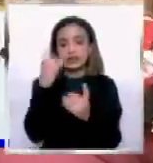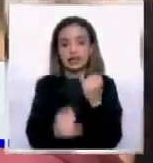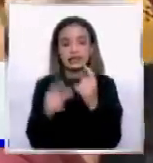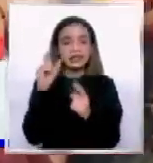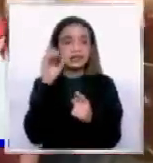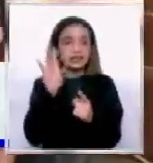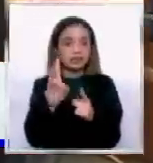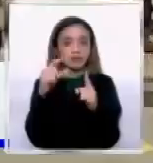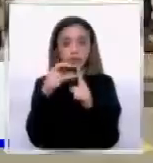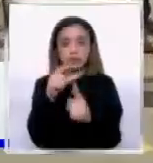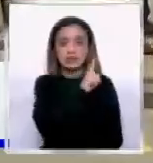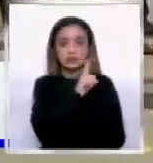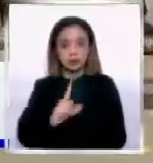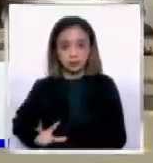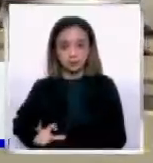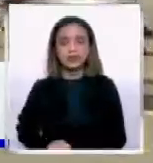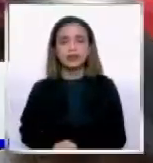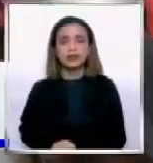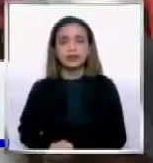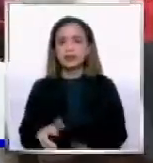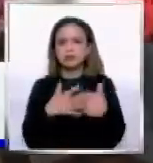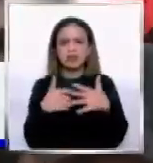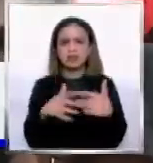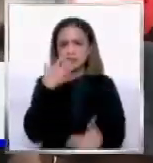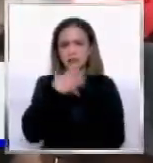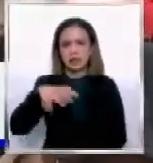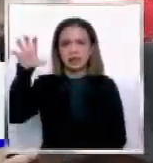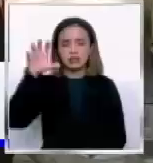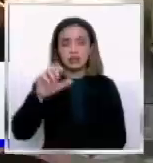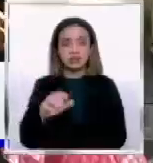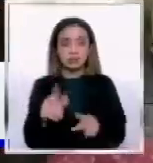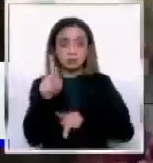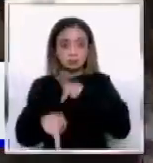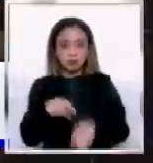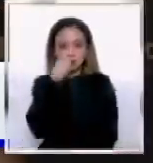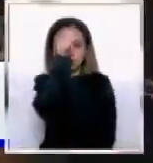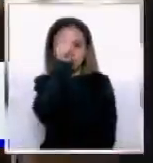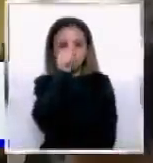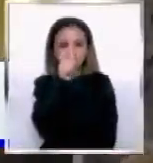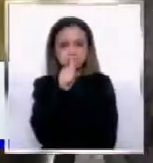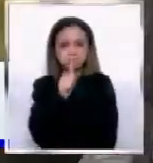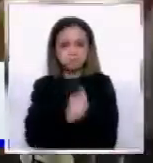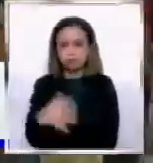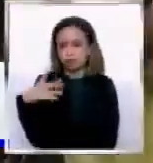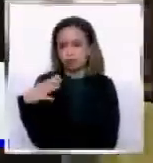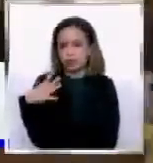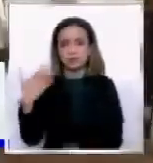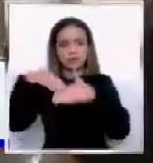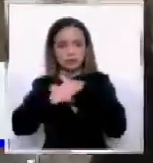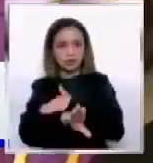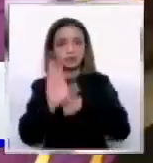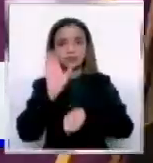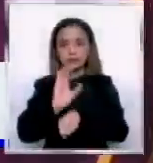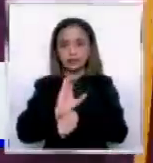Panginoon. Hindi alintana ang tindi ng sikat ng araw, matyagang naghintay ang mga deboto na makapasok sa simbahan. Bagamat kontrolado ang pagpasok